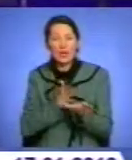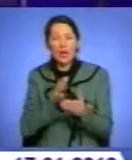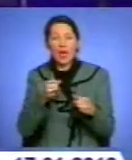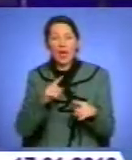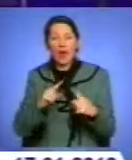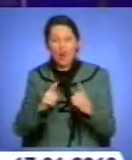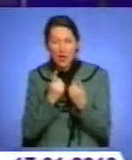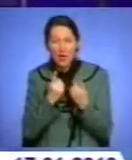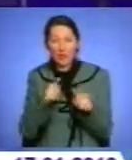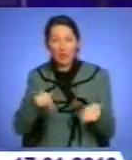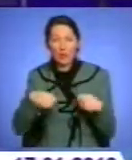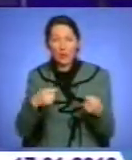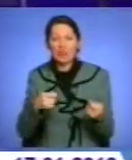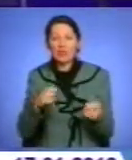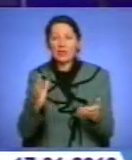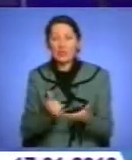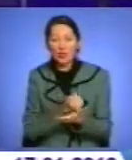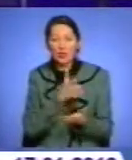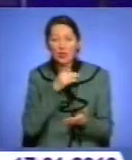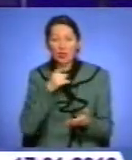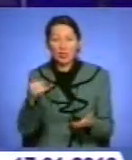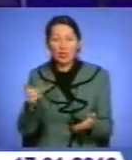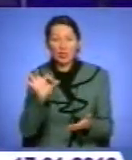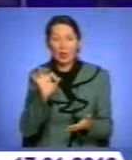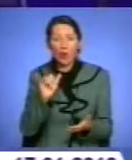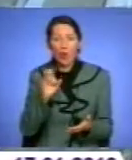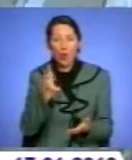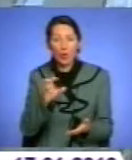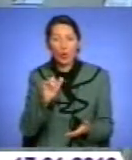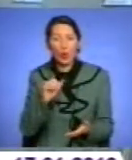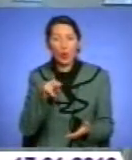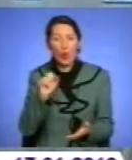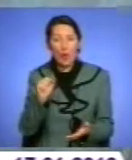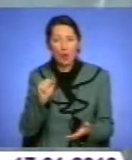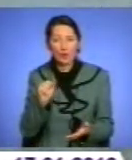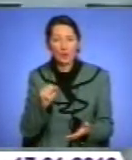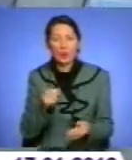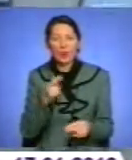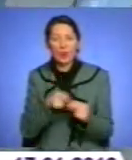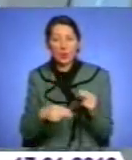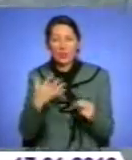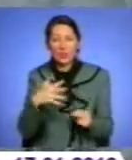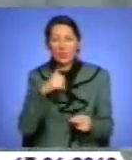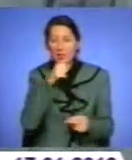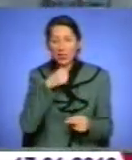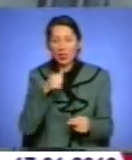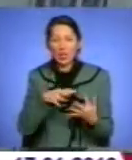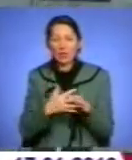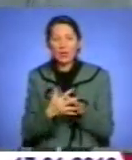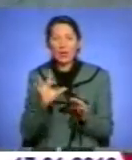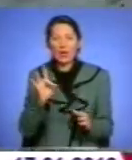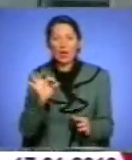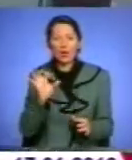часів військових дій ОУН-УПА, які саме, дивіться у сюжеті. Ще наприкінці 50-х років у селі